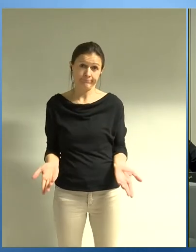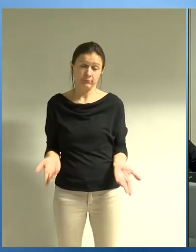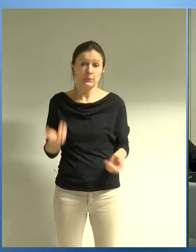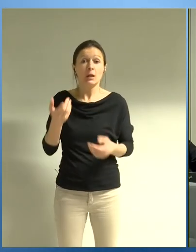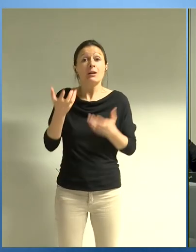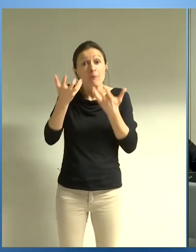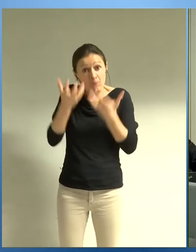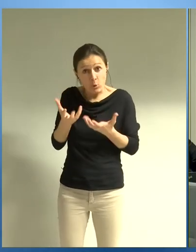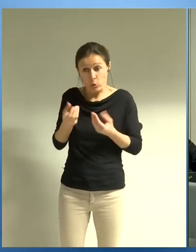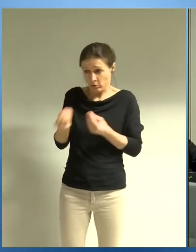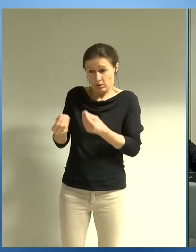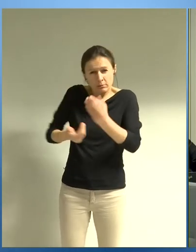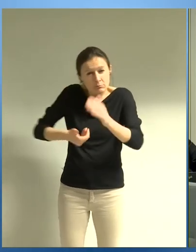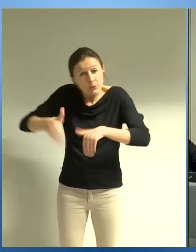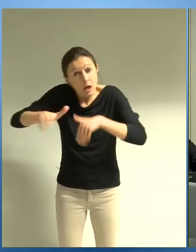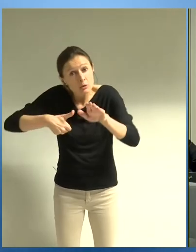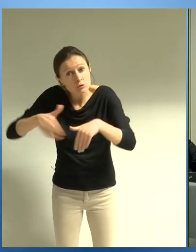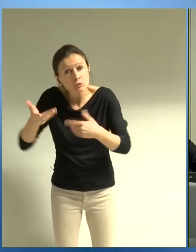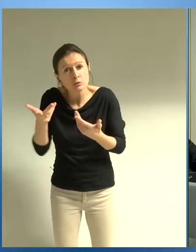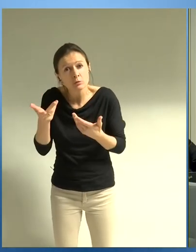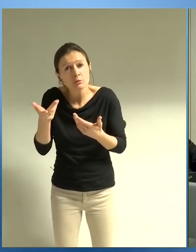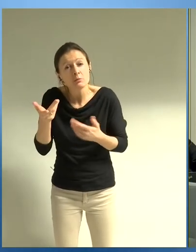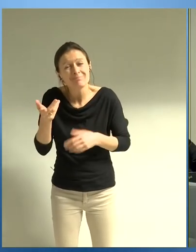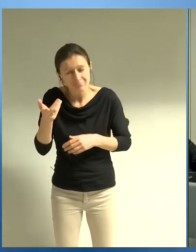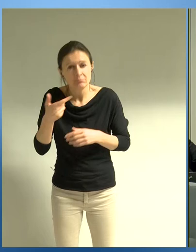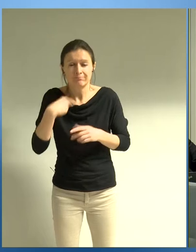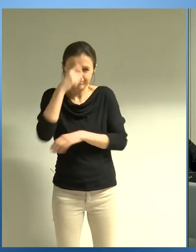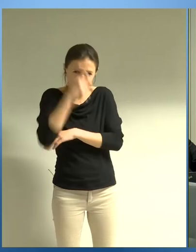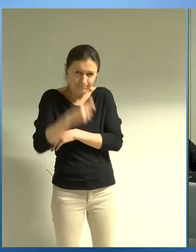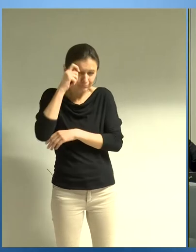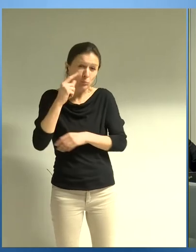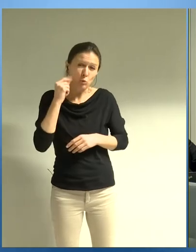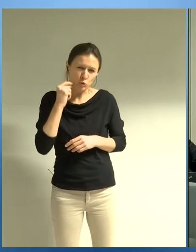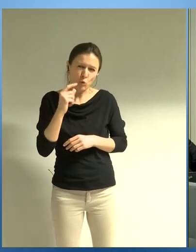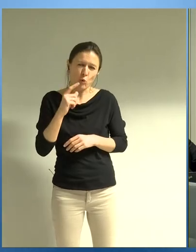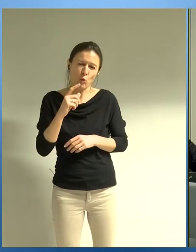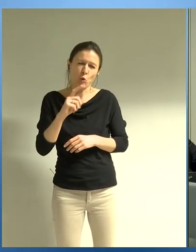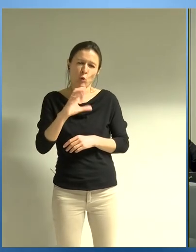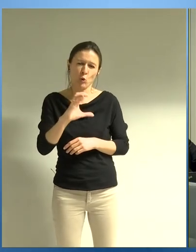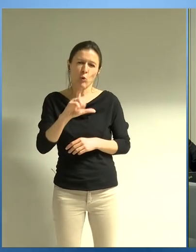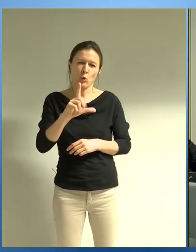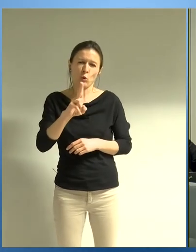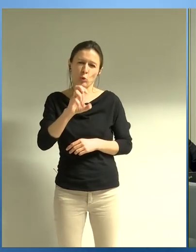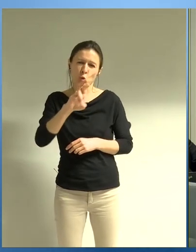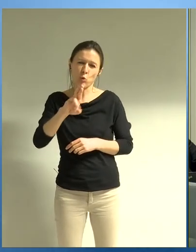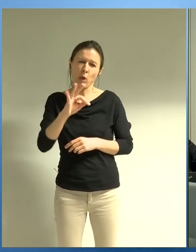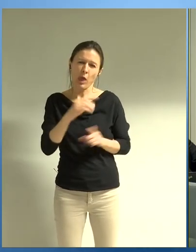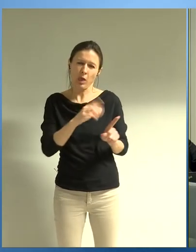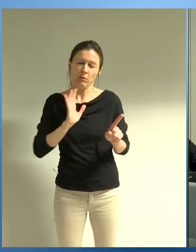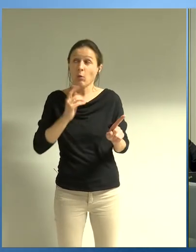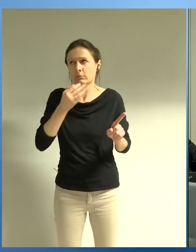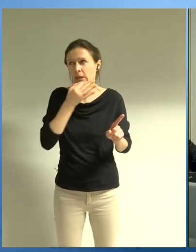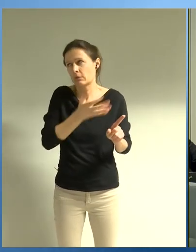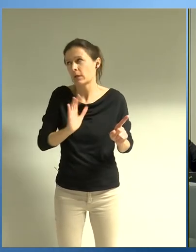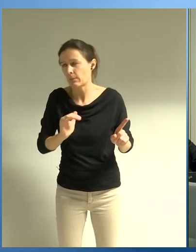est le tenant donc à saluer donc le travail de pascal clerc pour ne pas le citer non il est simplement dû donc à votre